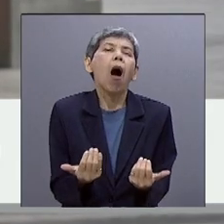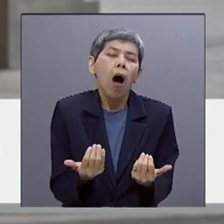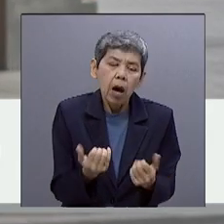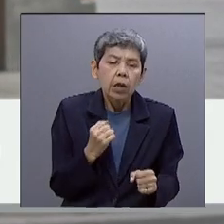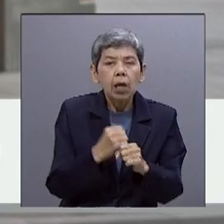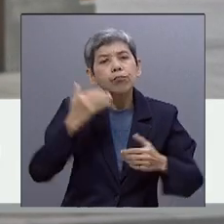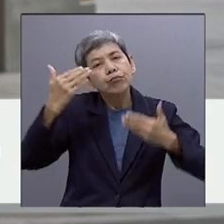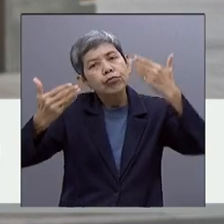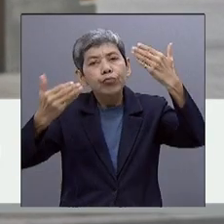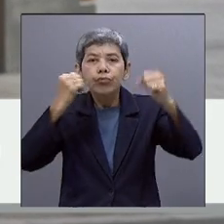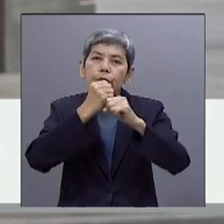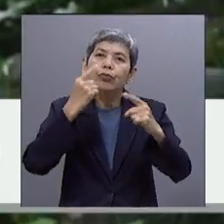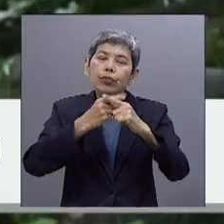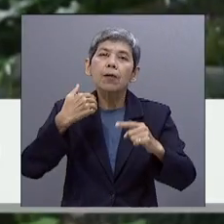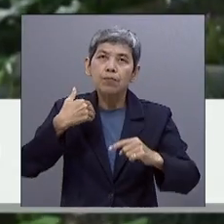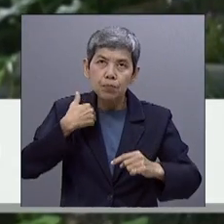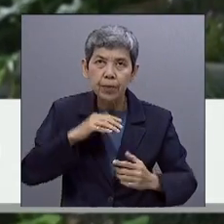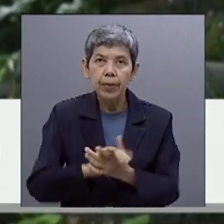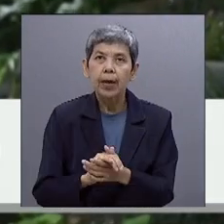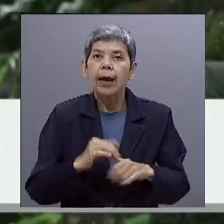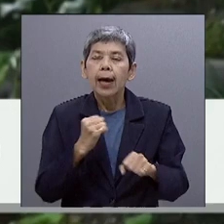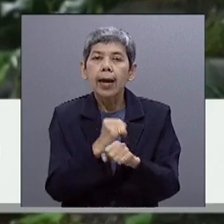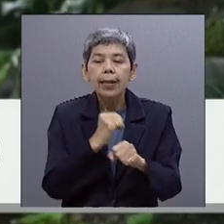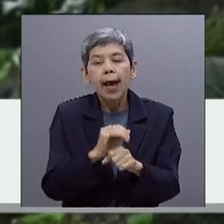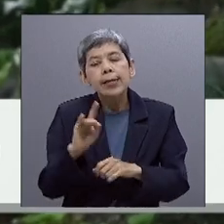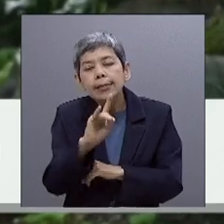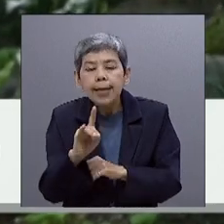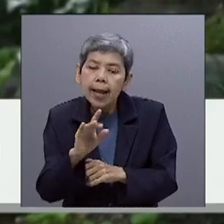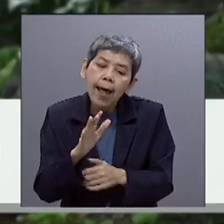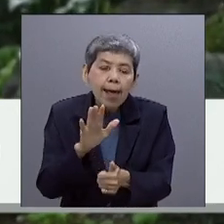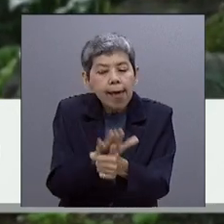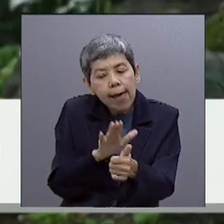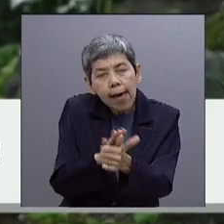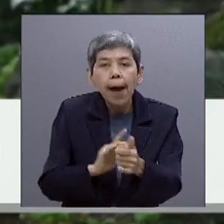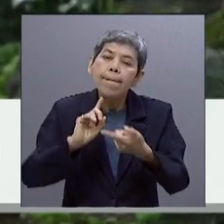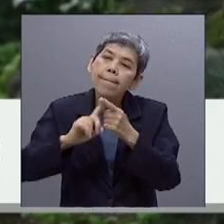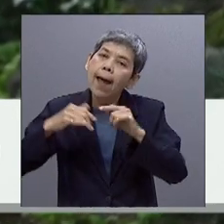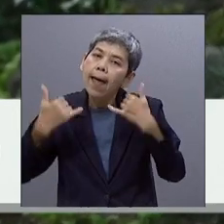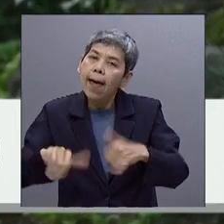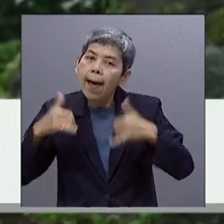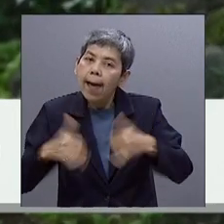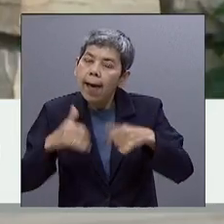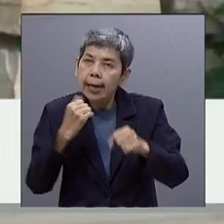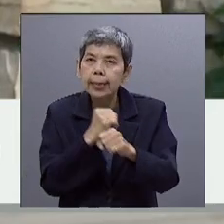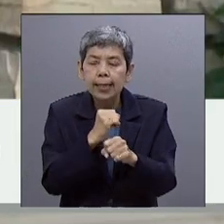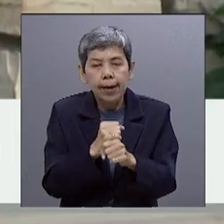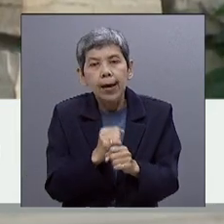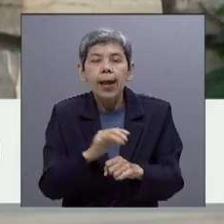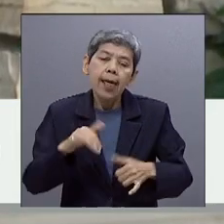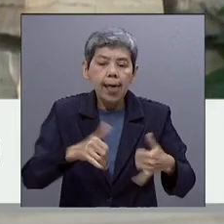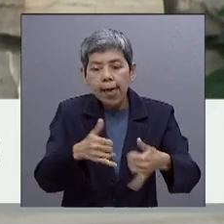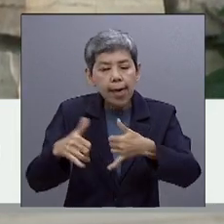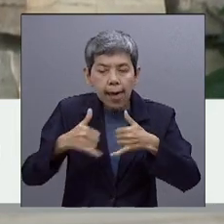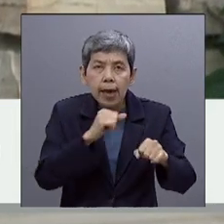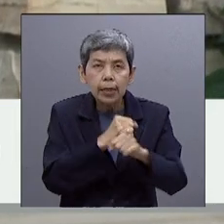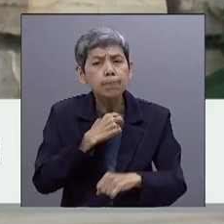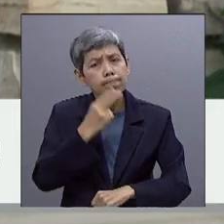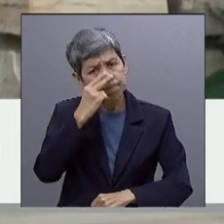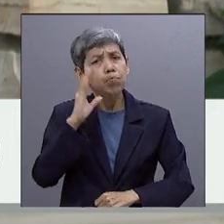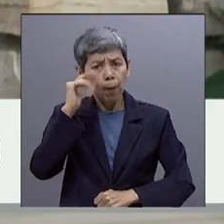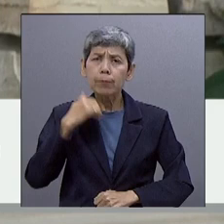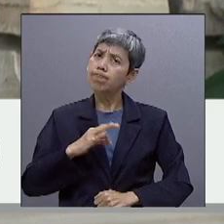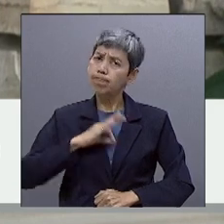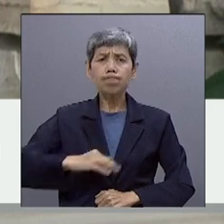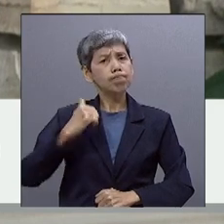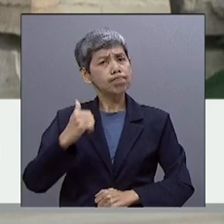ทำกิจกรรมอย่างอื่นแทนเช่นไปเล่นกับสัตว์เลี้ยงเล่นกับเพื่อนหรือว่าไปเล่นของเล่นมากขึ้นซึ่งก็ถูกใจผู้